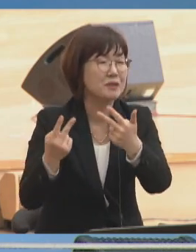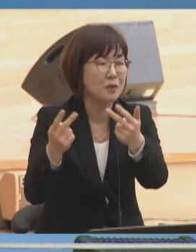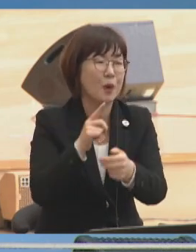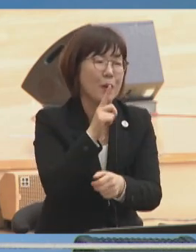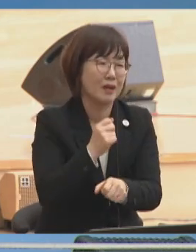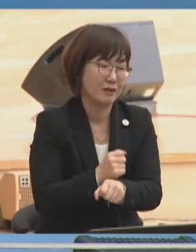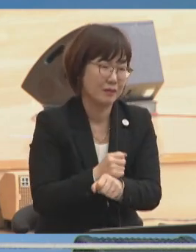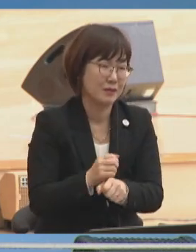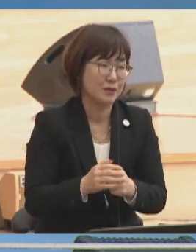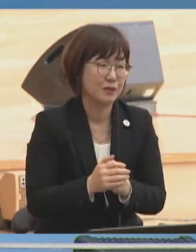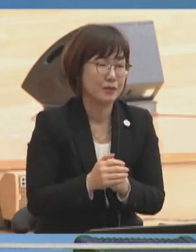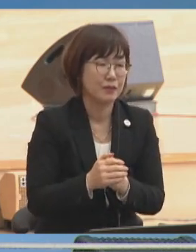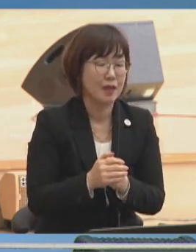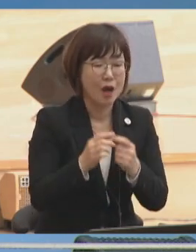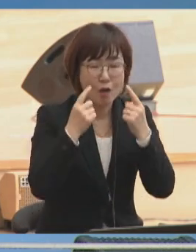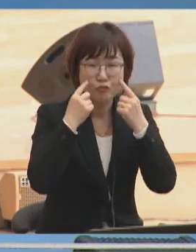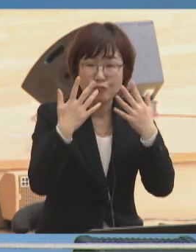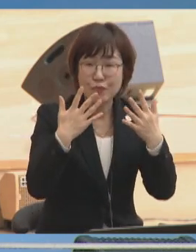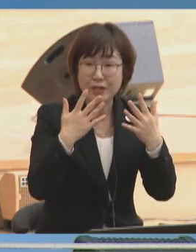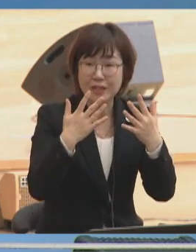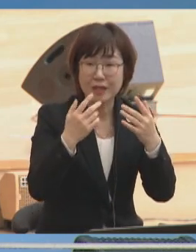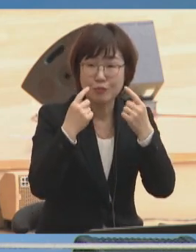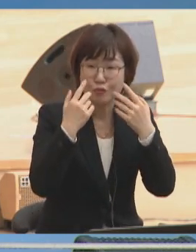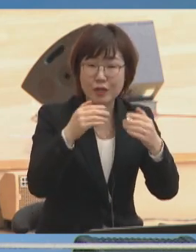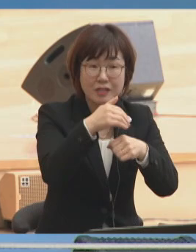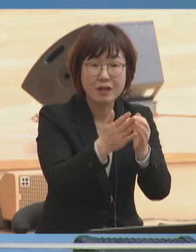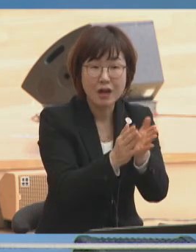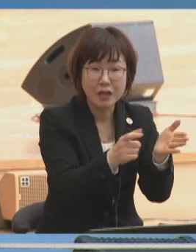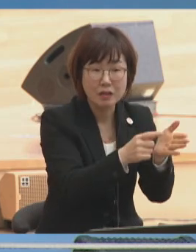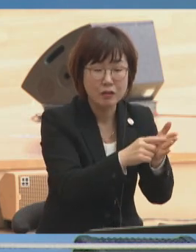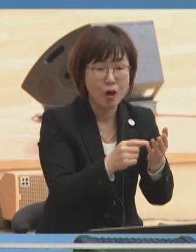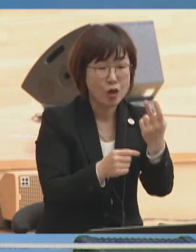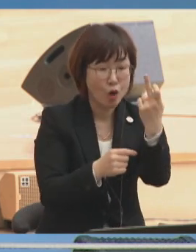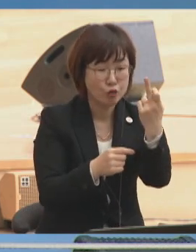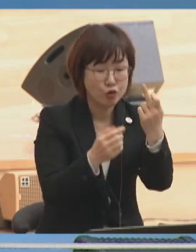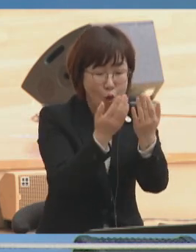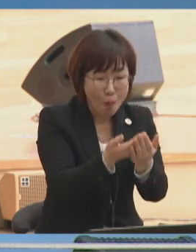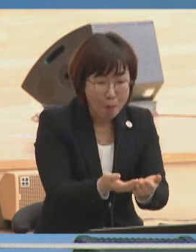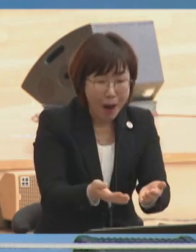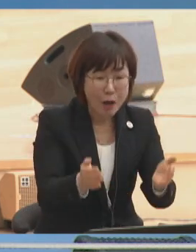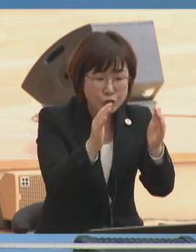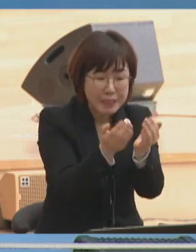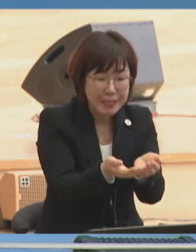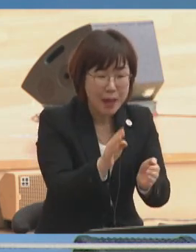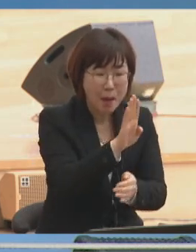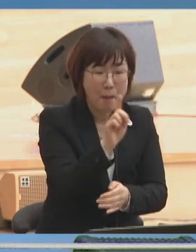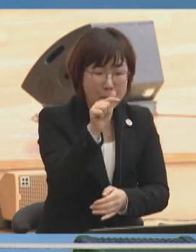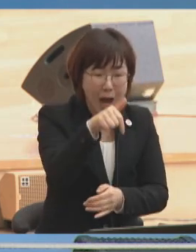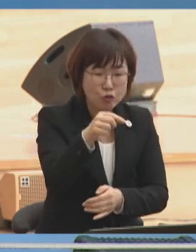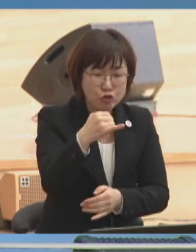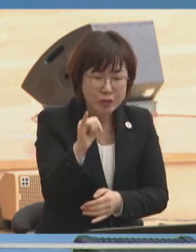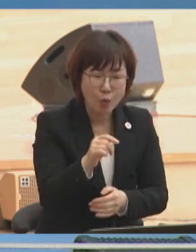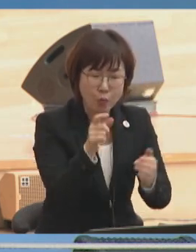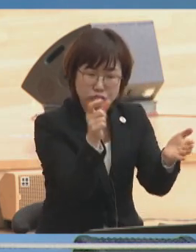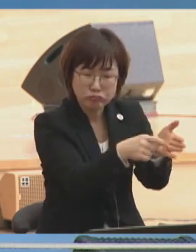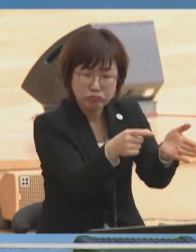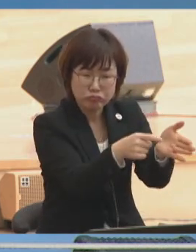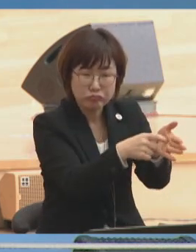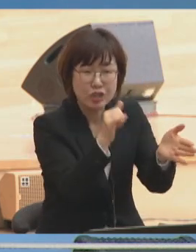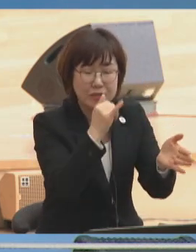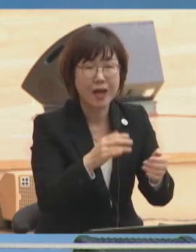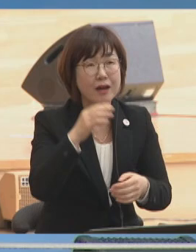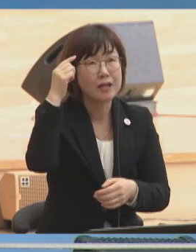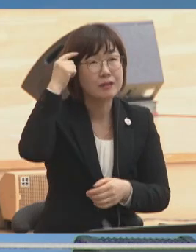분명히 성경에 열두 바구니라고 그렇게 적혀 있는데 바구니는 우리가 안 보고 그걸 안 그냥